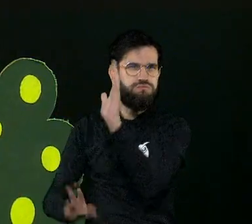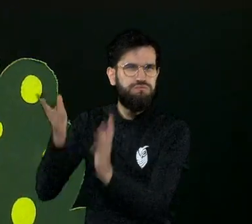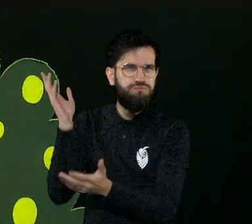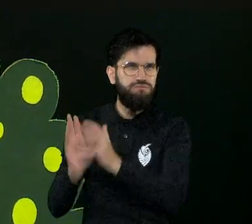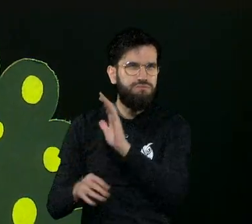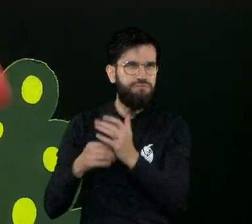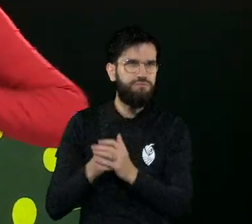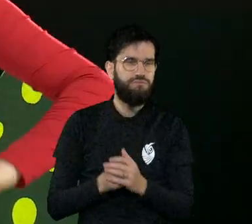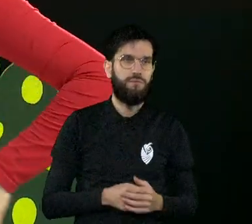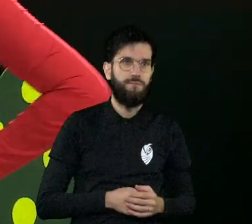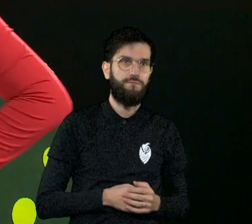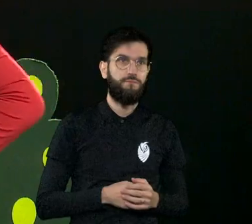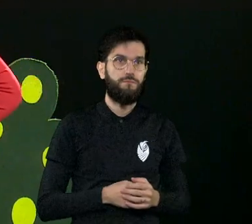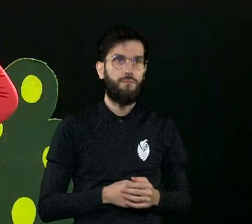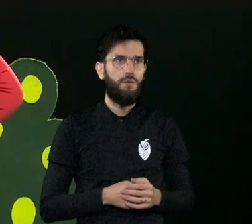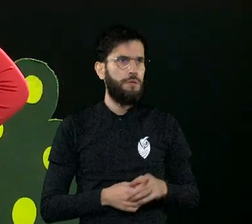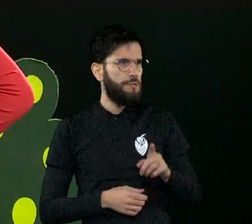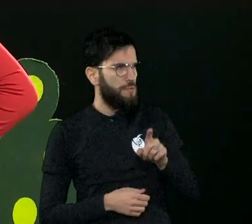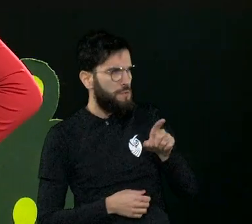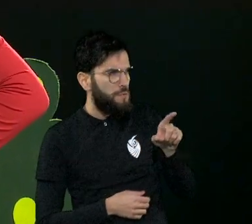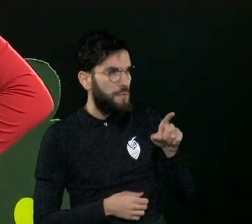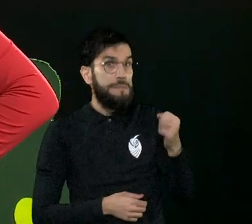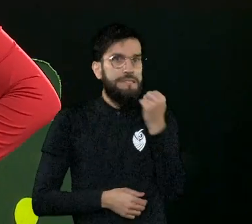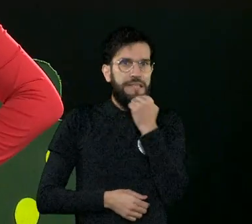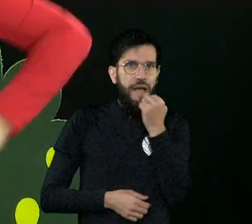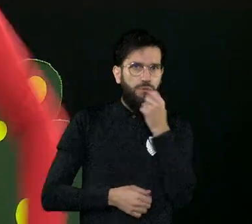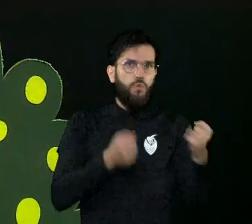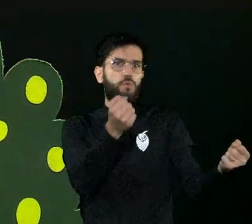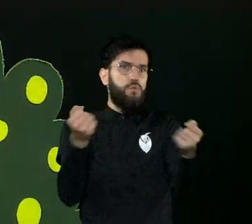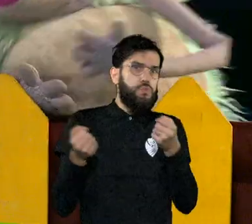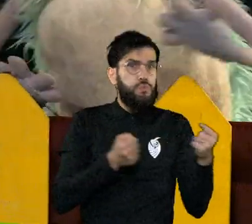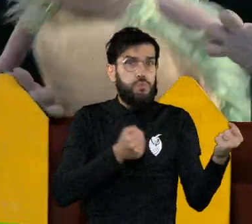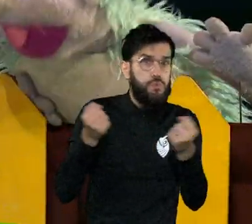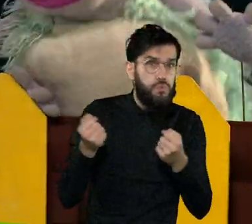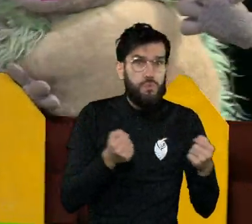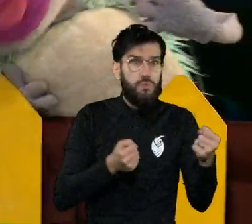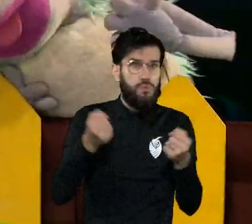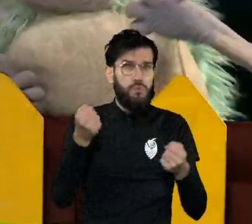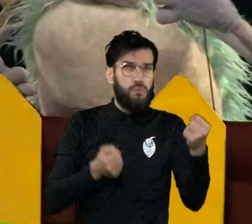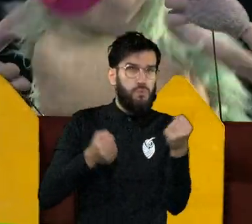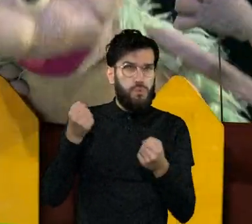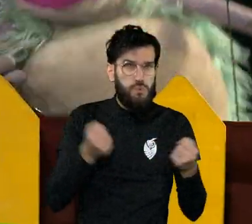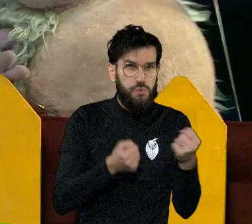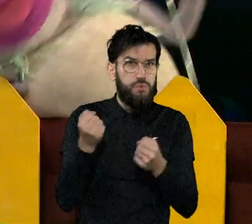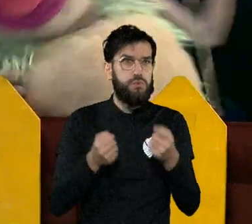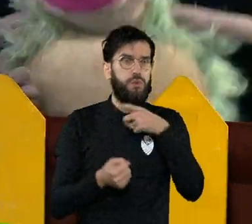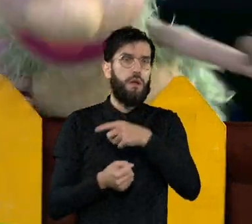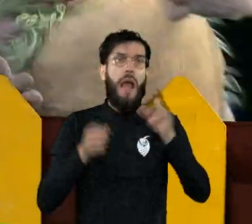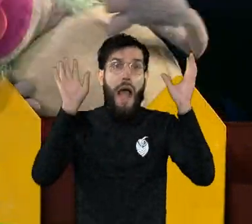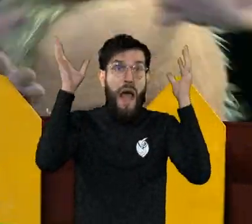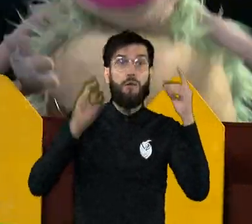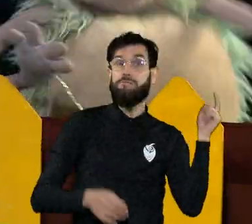Húka sirena, pozor na ceste. Hasiči uháňajú už